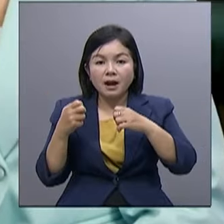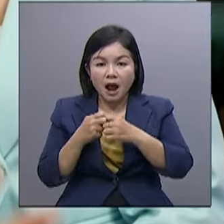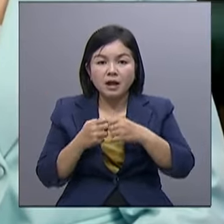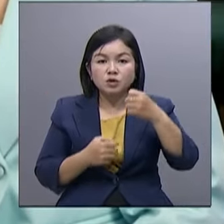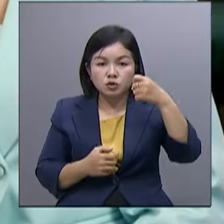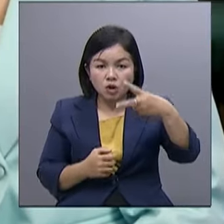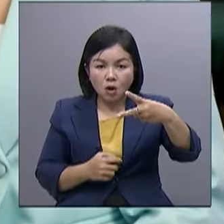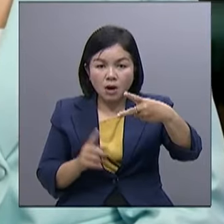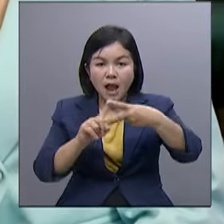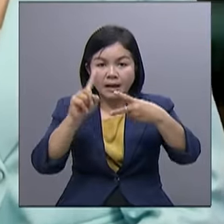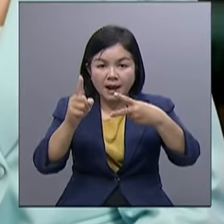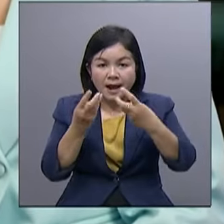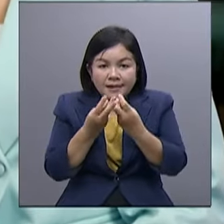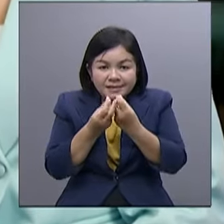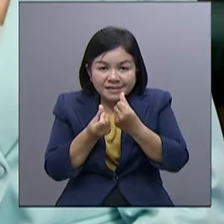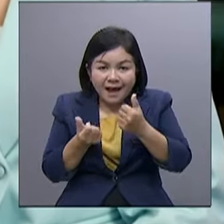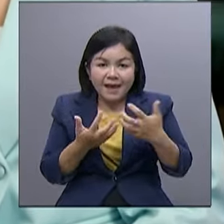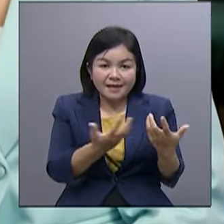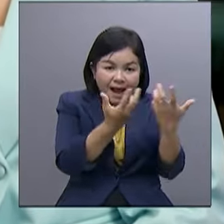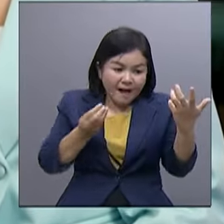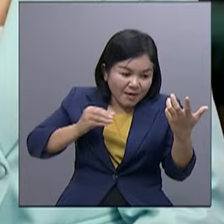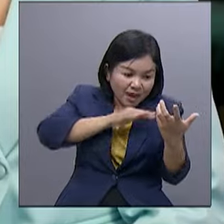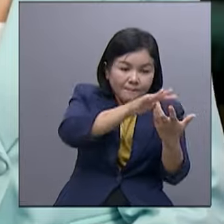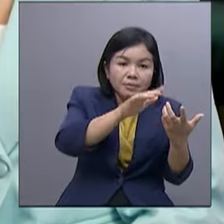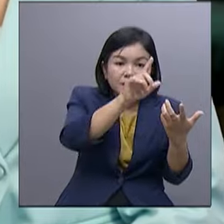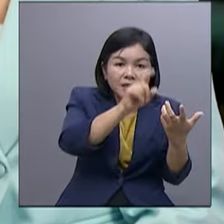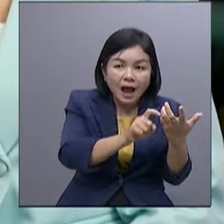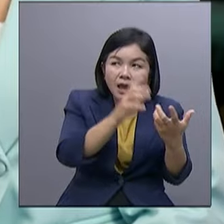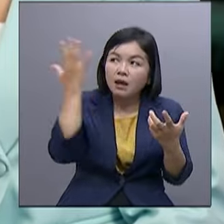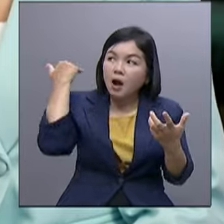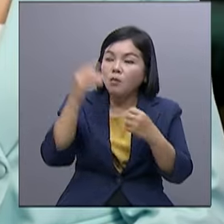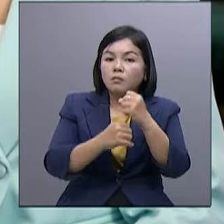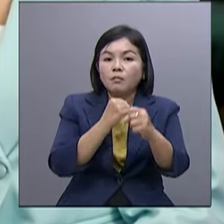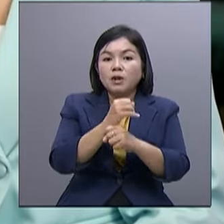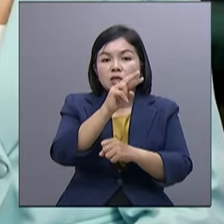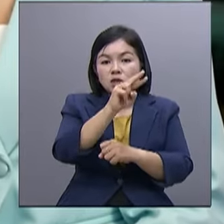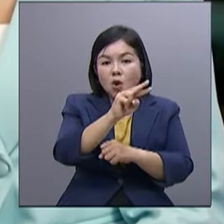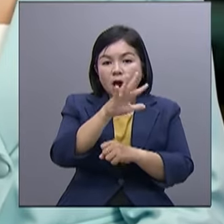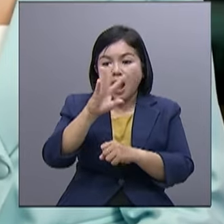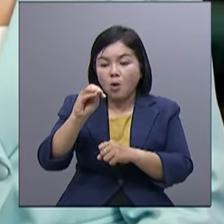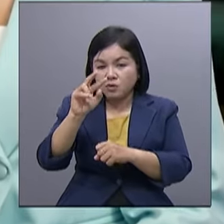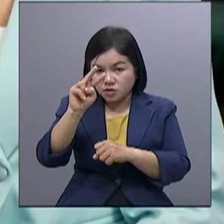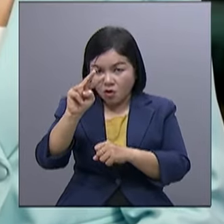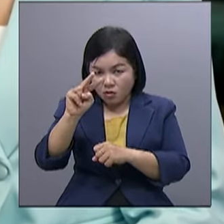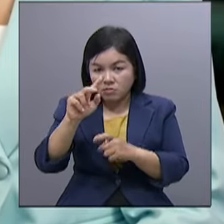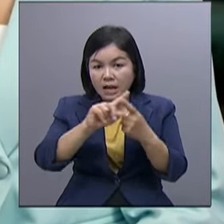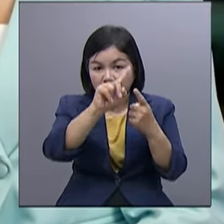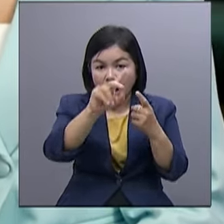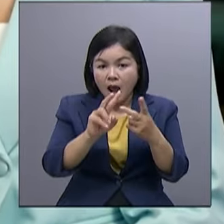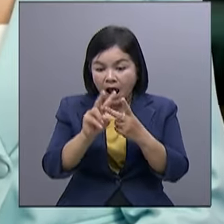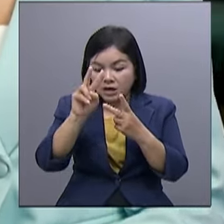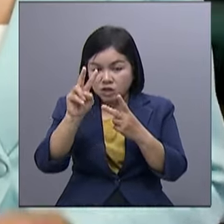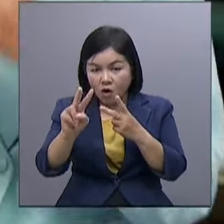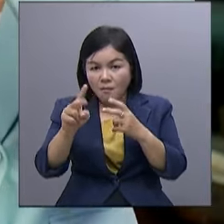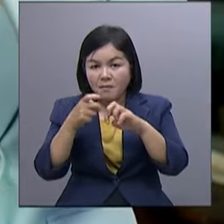อันแรกก็คือทรายมาทับยากนะฮะซึ่งอันนั้นก็เกิดขึ้นตั้งแต่ปี 62ว่ากันมานะครับแต่มันมีอีกสาเหตุนึงที่โผล่ขึ้น